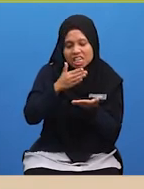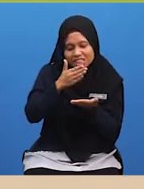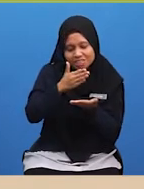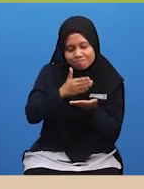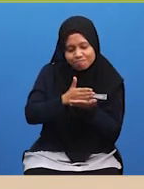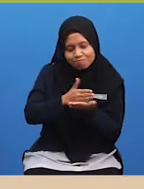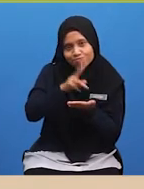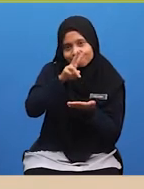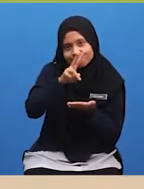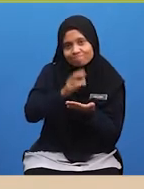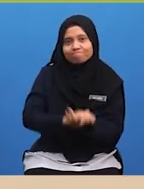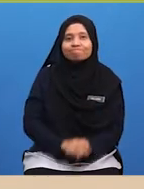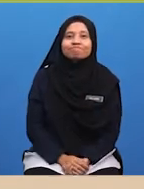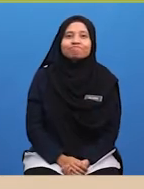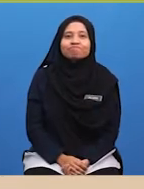dua.